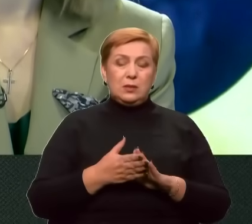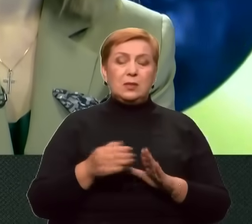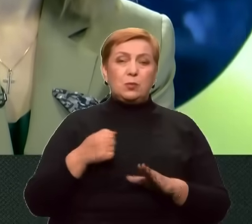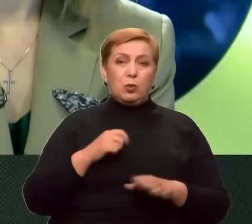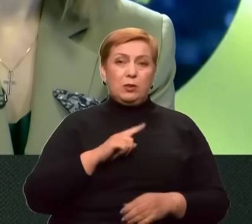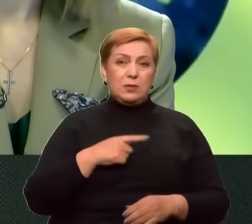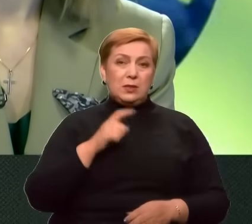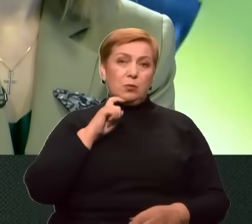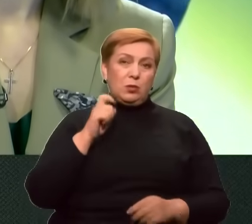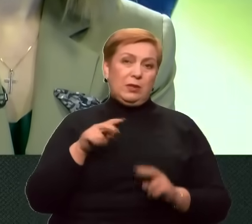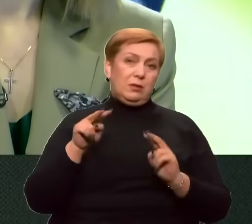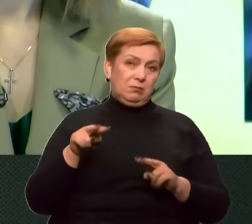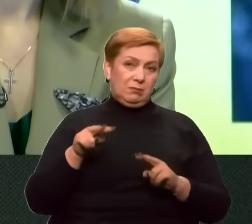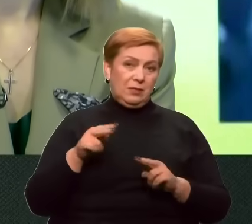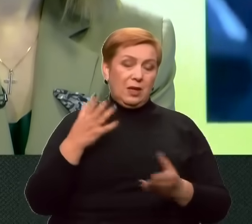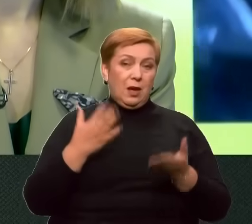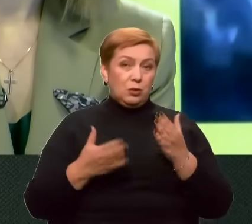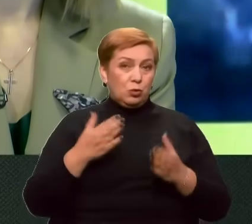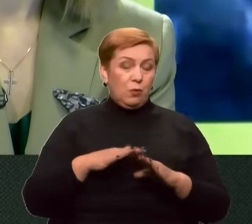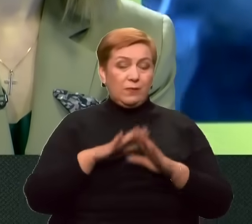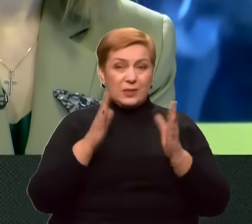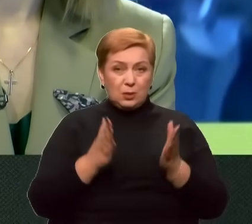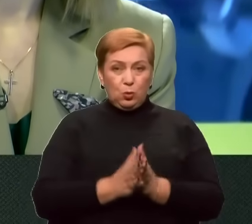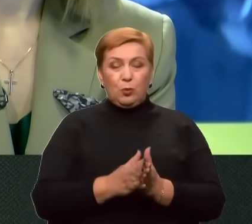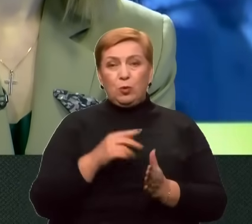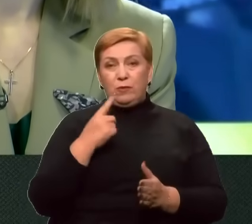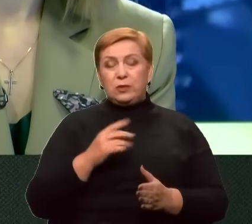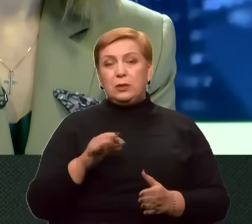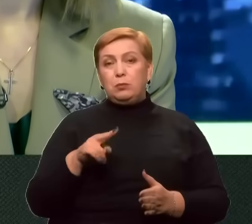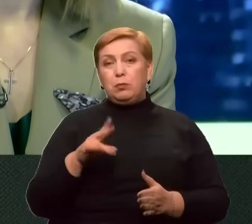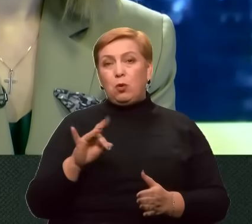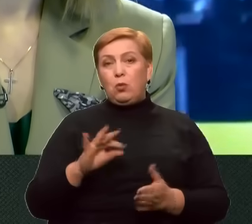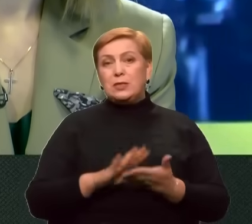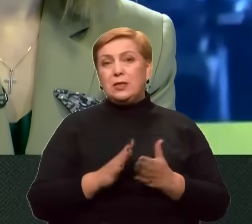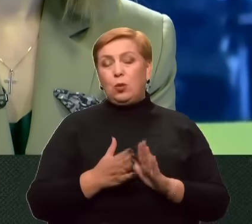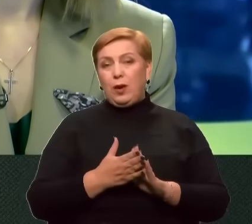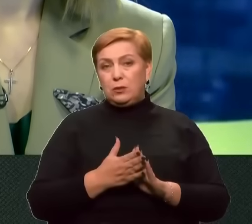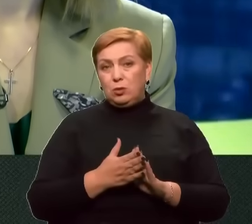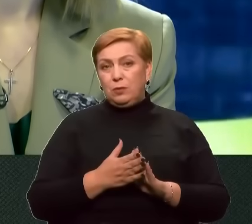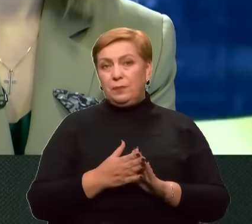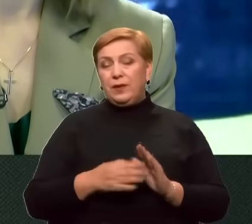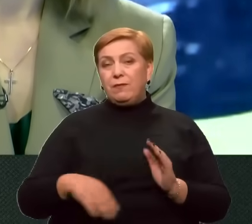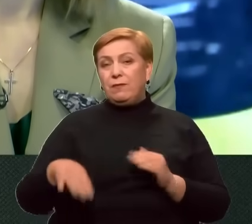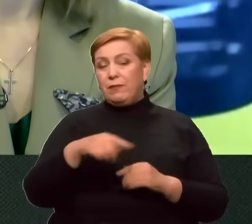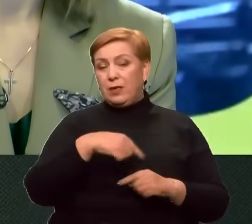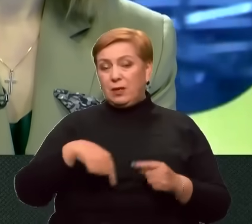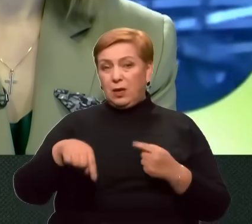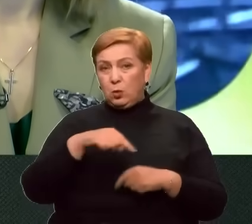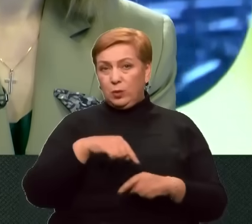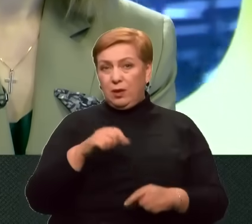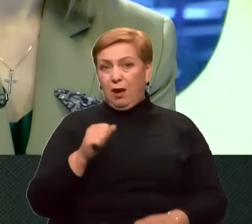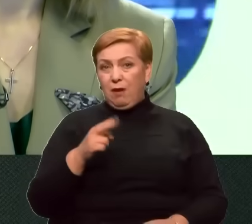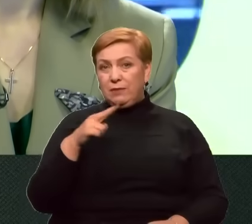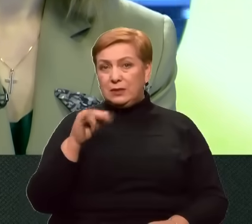силами України. Якщо в цілому говорити про ситуацію в районі Авдіївки, вона важка. Але